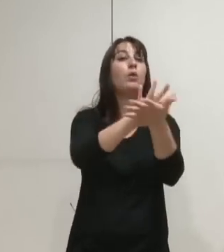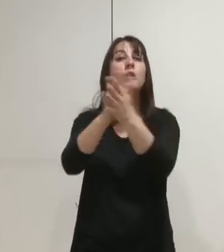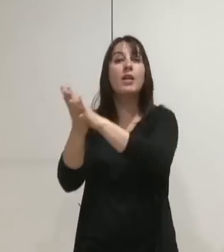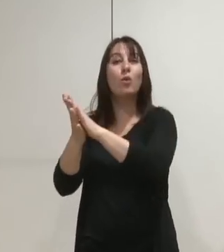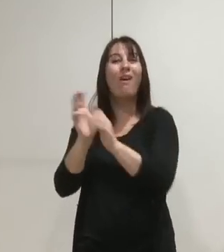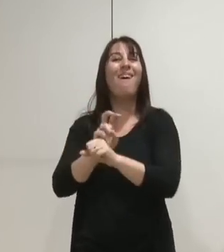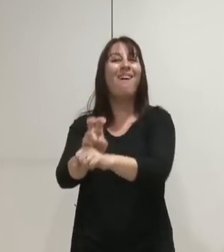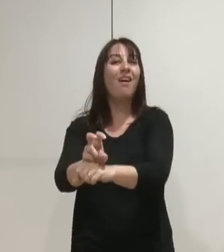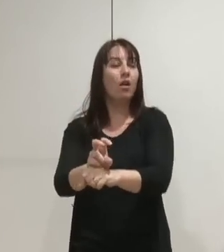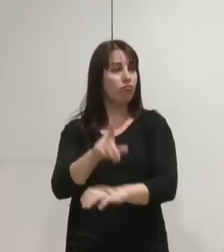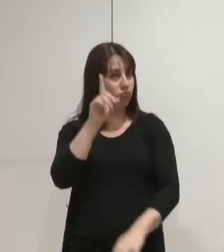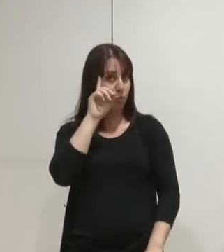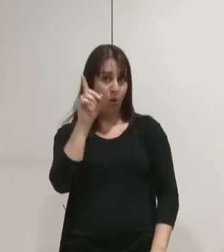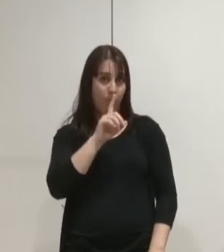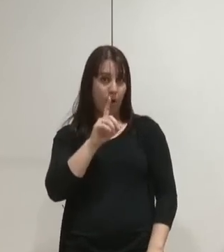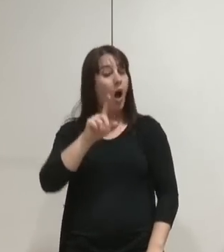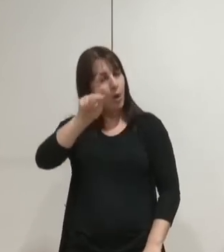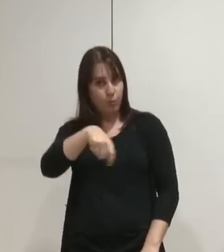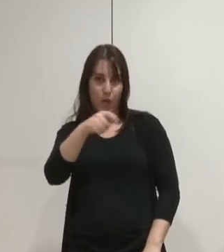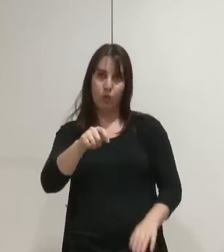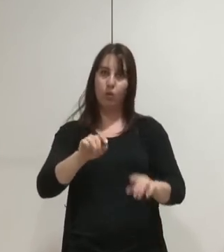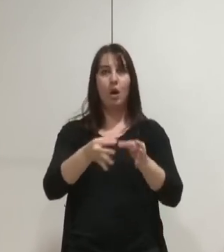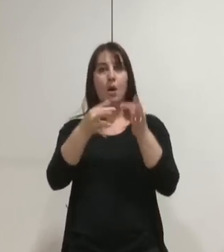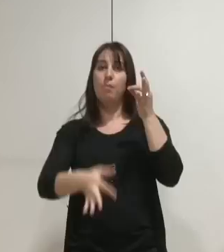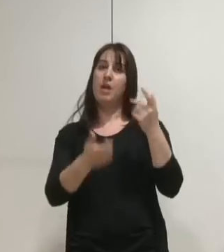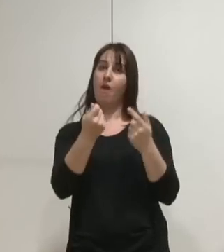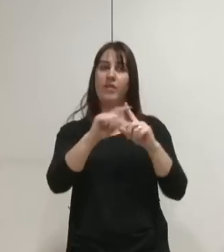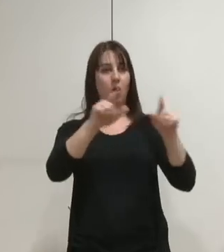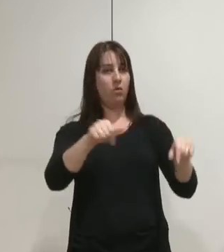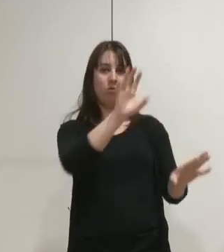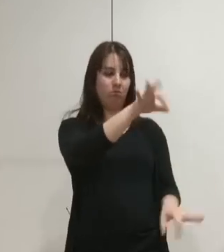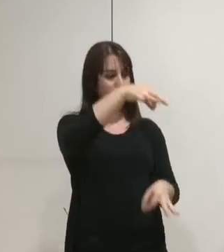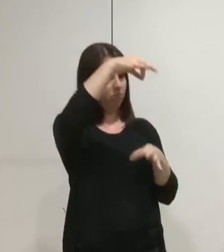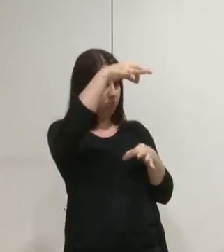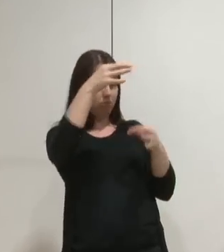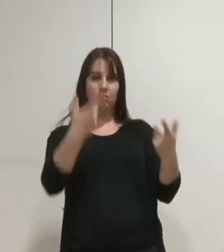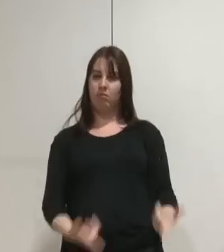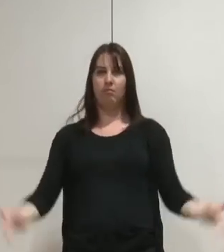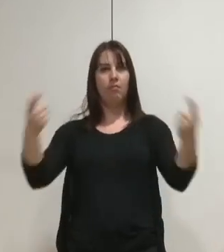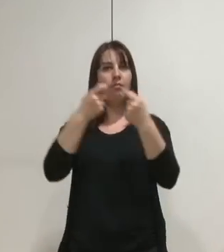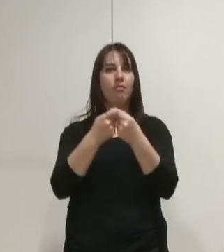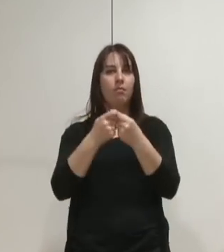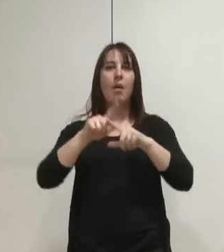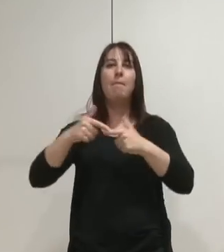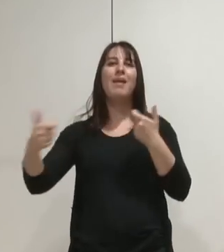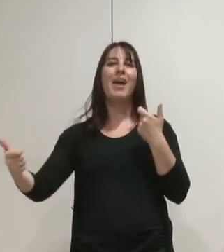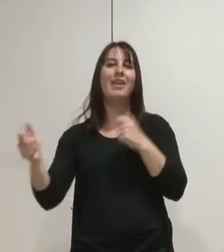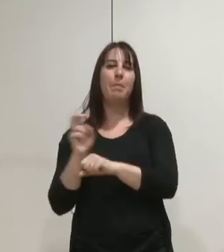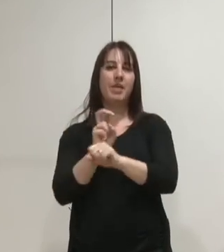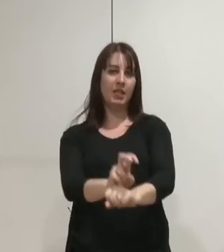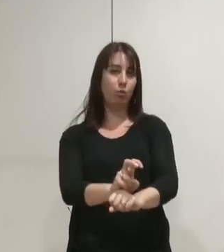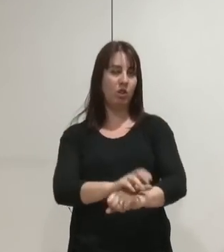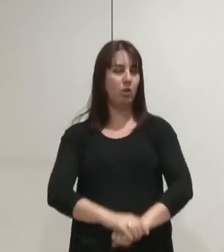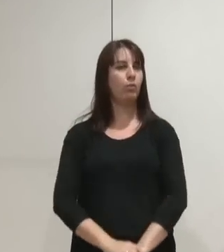y a légitimité à ce que le bilan financier a valorise le matériel mis à